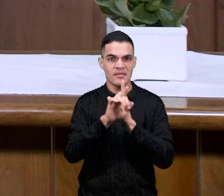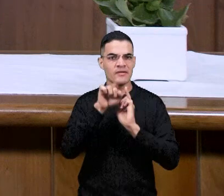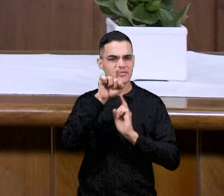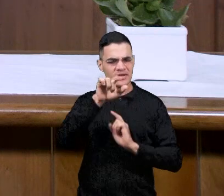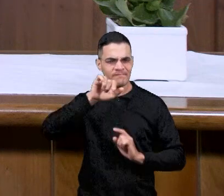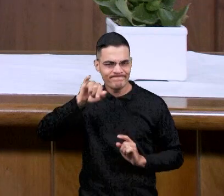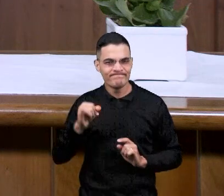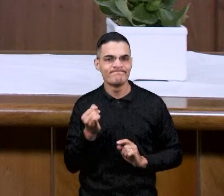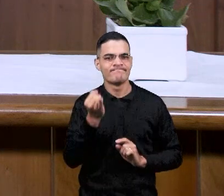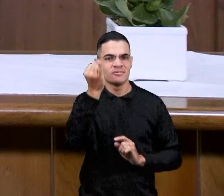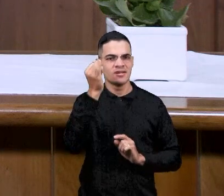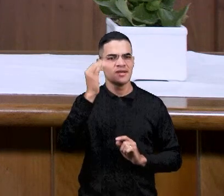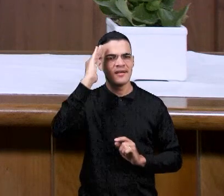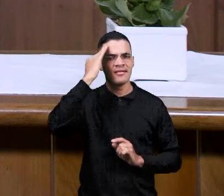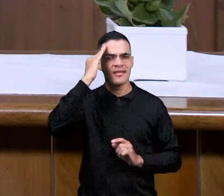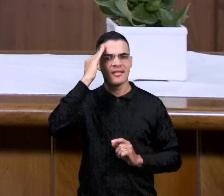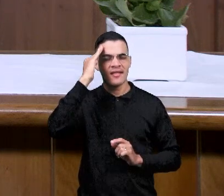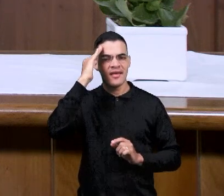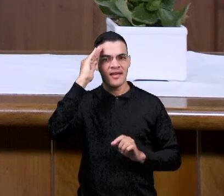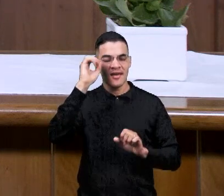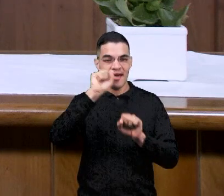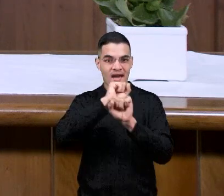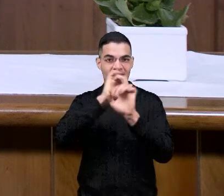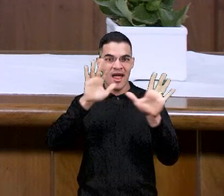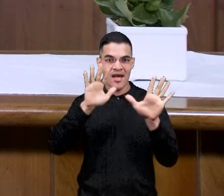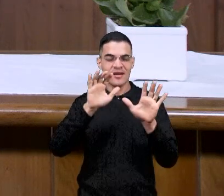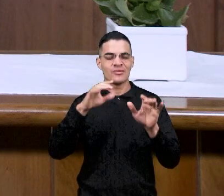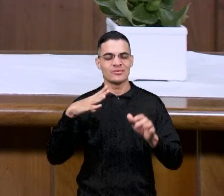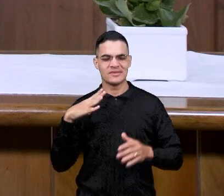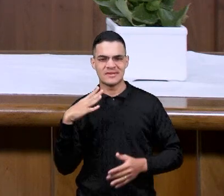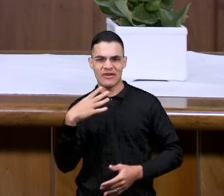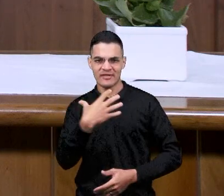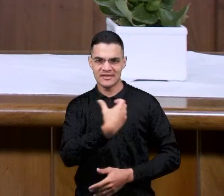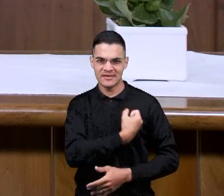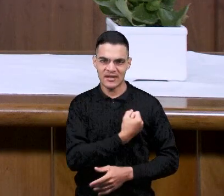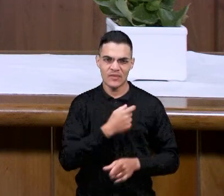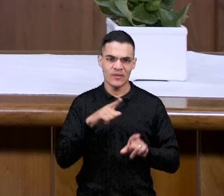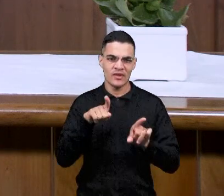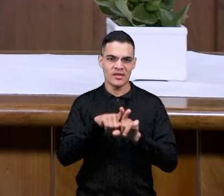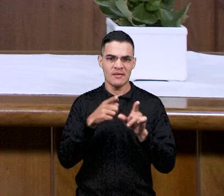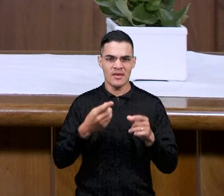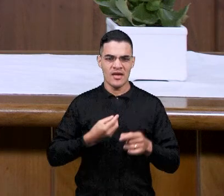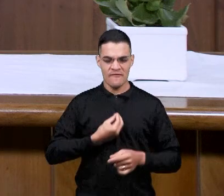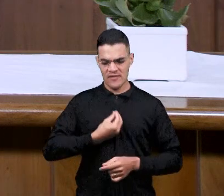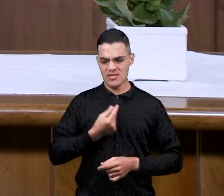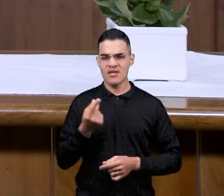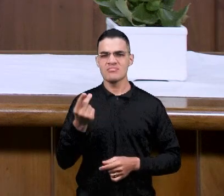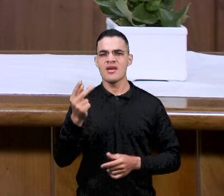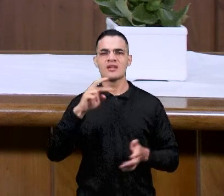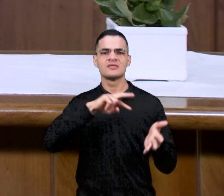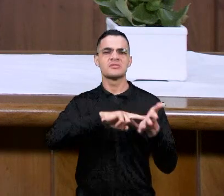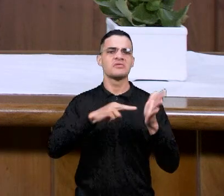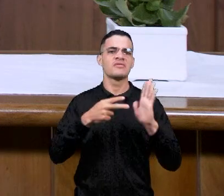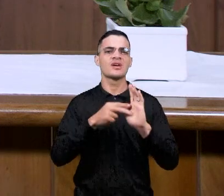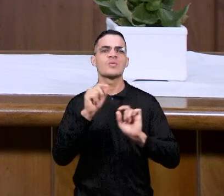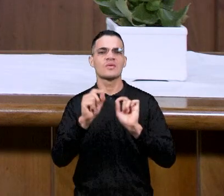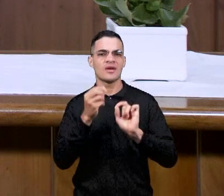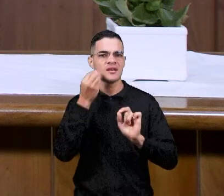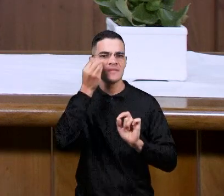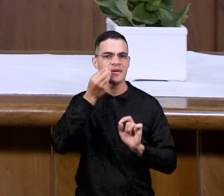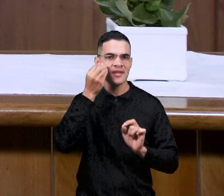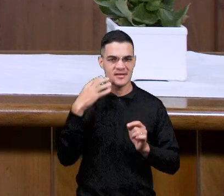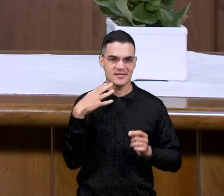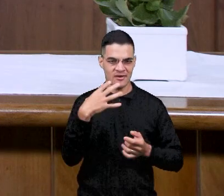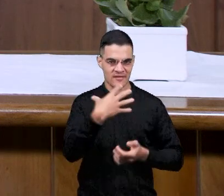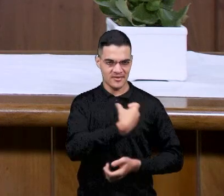votre compréhension du salut, de la vie éternelle, ce qui est avoir une véritable